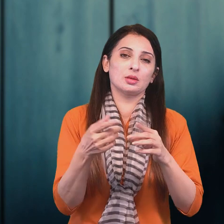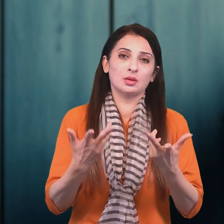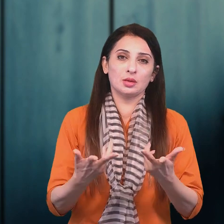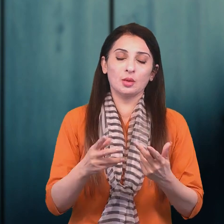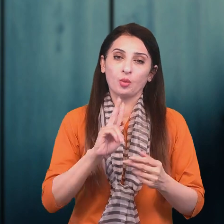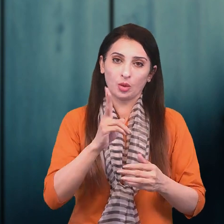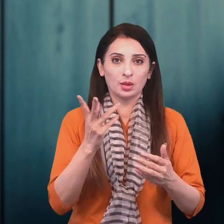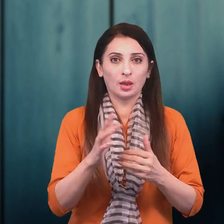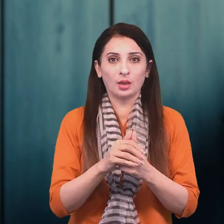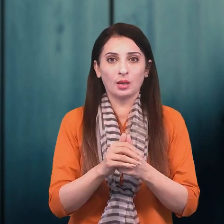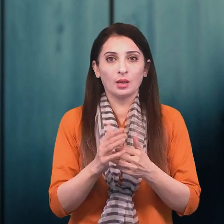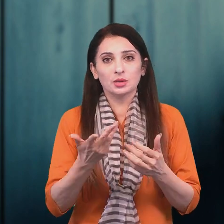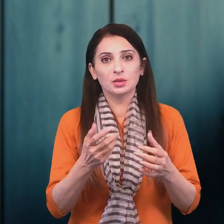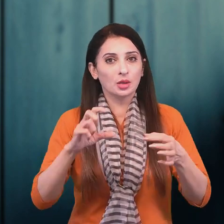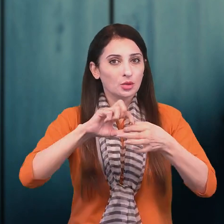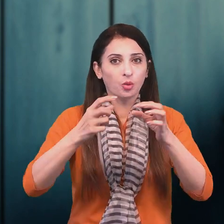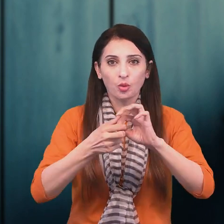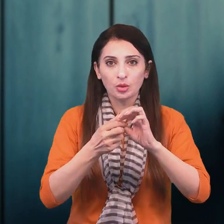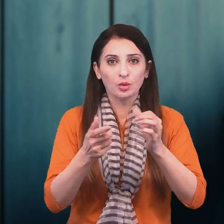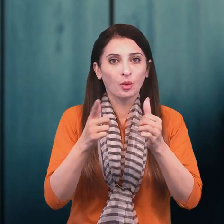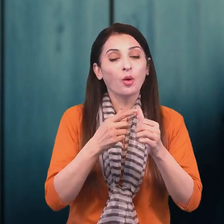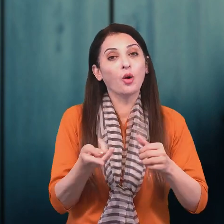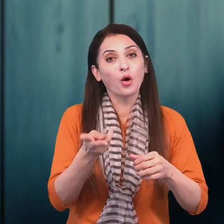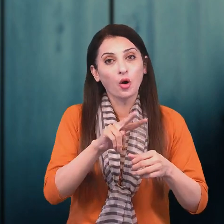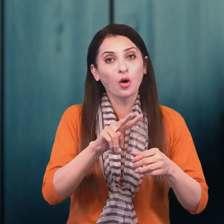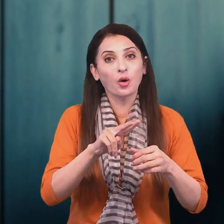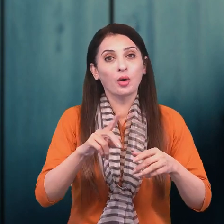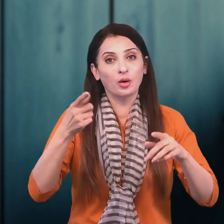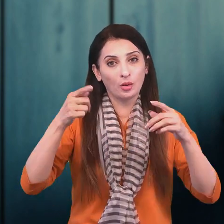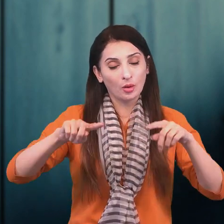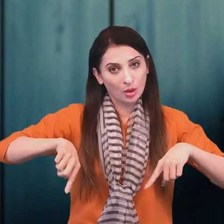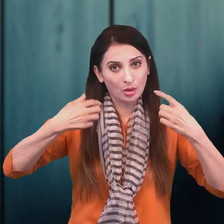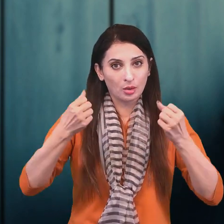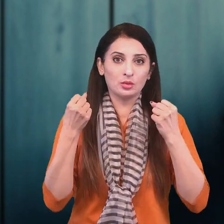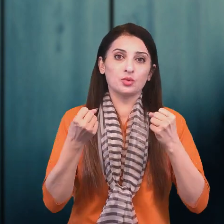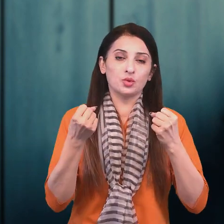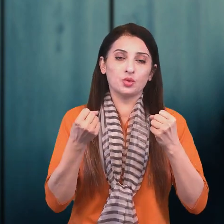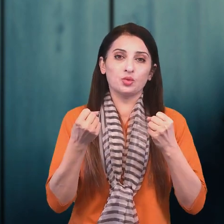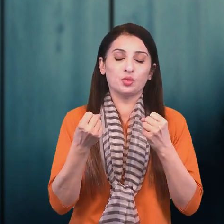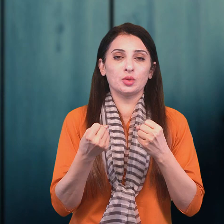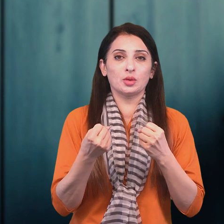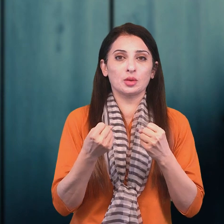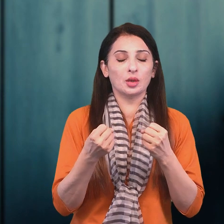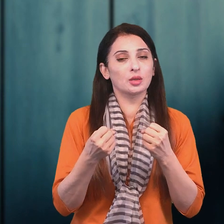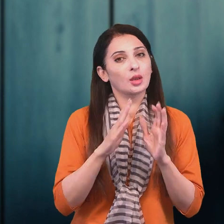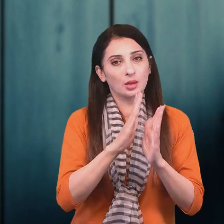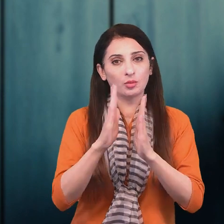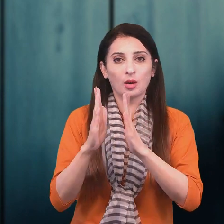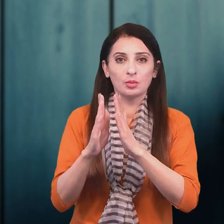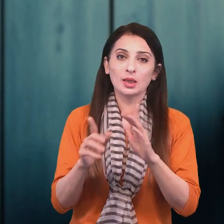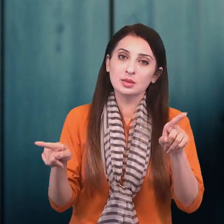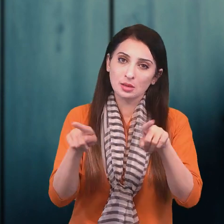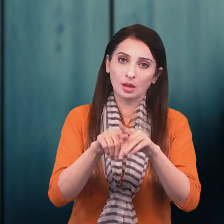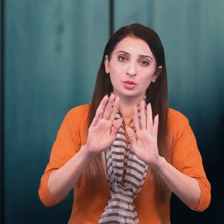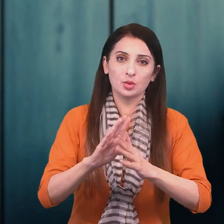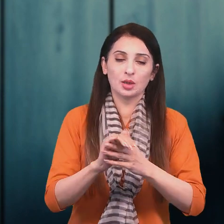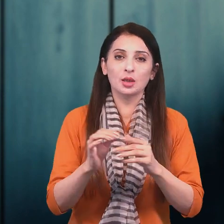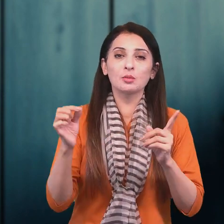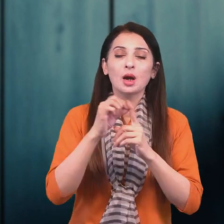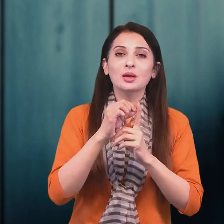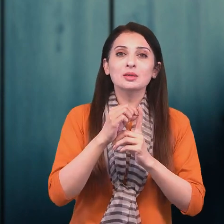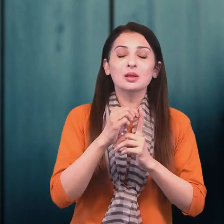دیکھا ہوگا کہ وزارت برائے سپورٹس اینڈ یوتھ افیئر، تو ہمیشہ سے دیکھا ہے کہ پاکستان کا جو